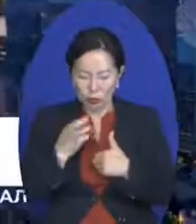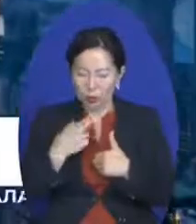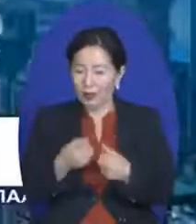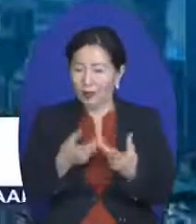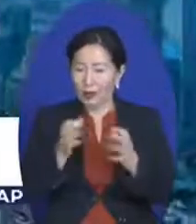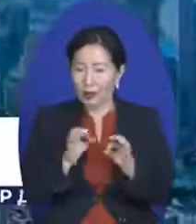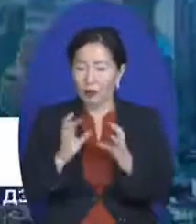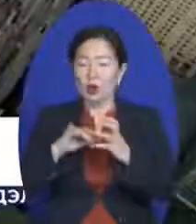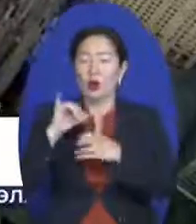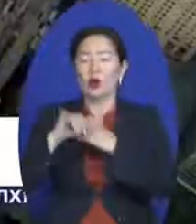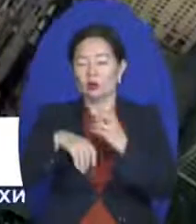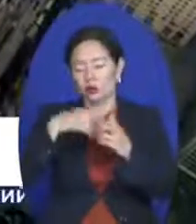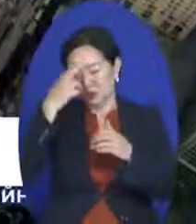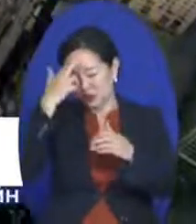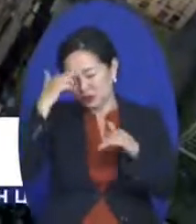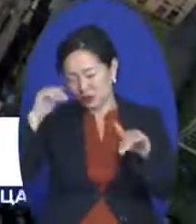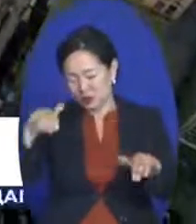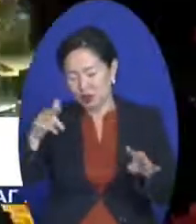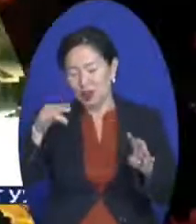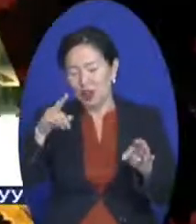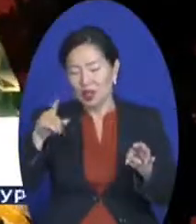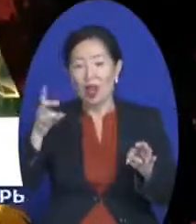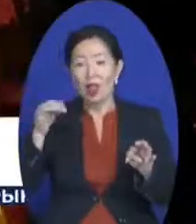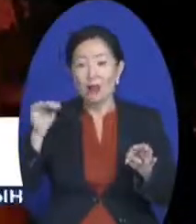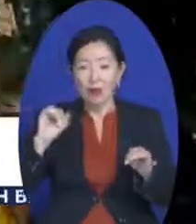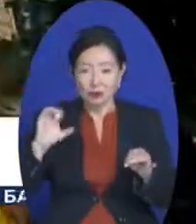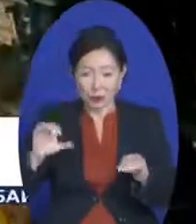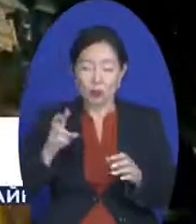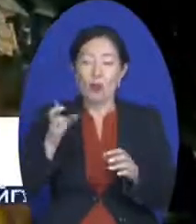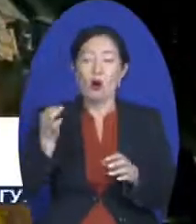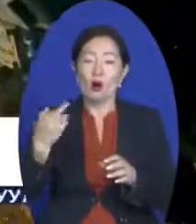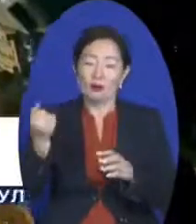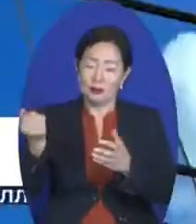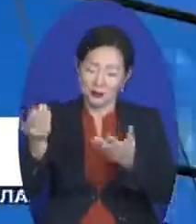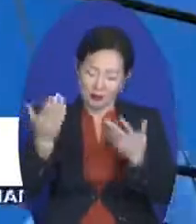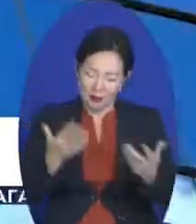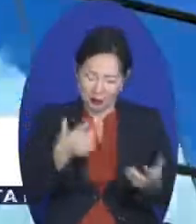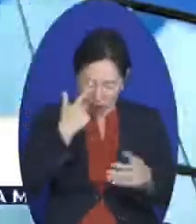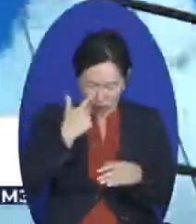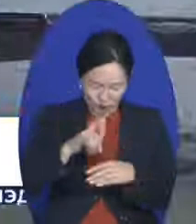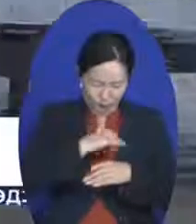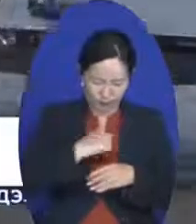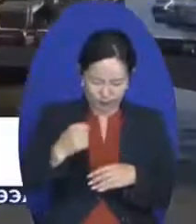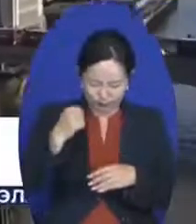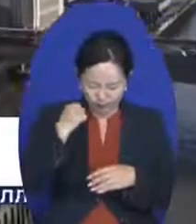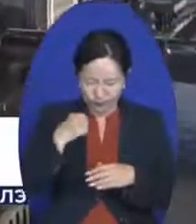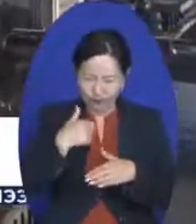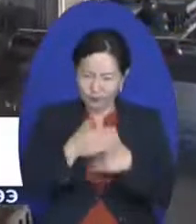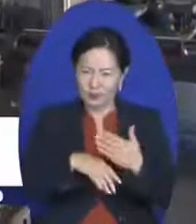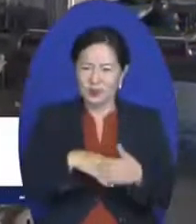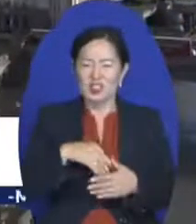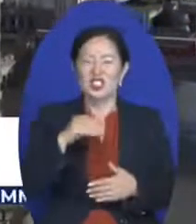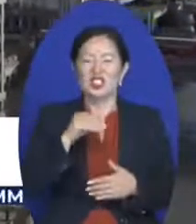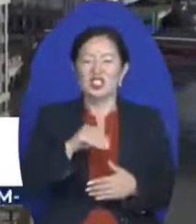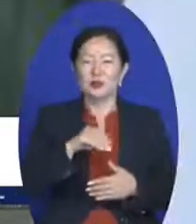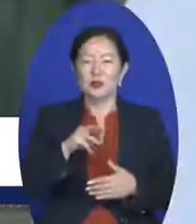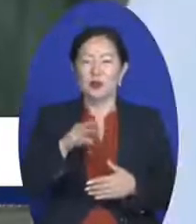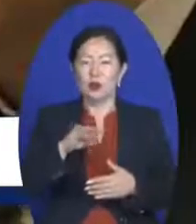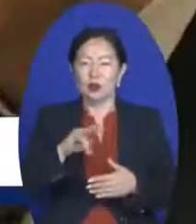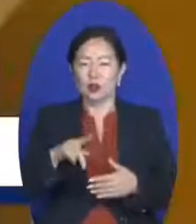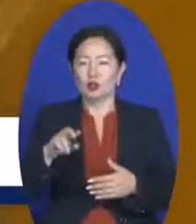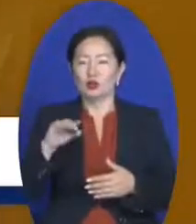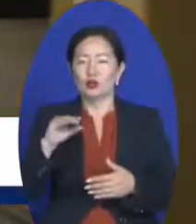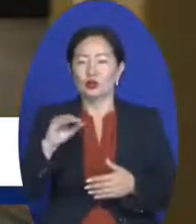улсад Чингис Грэгэ Намад зэрэг бондыг гаргасан. Монгол улсын бондуудын гол эзэмшигчдэд JP Morgan, UBS, BlackRock